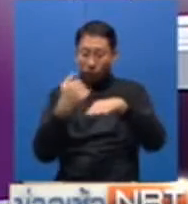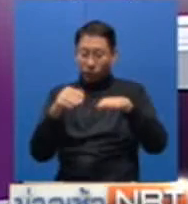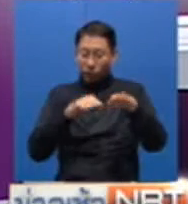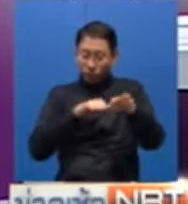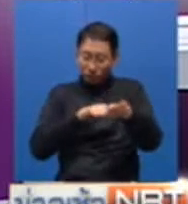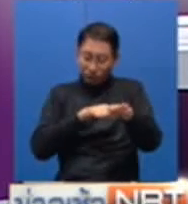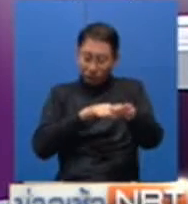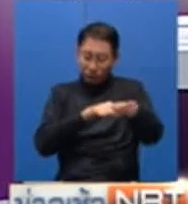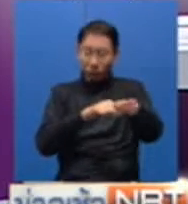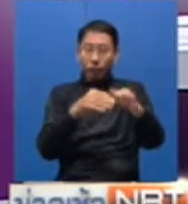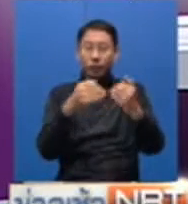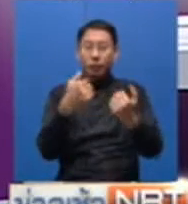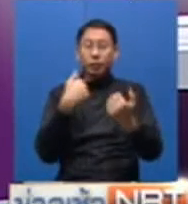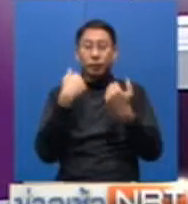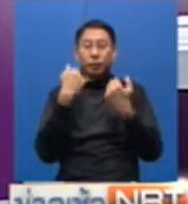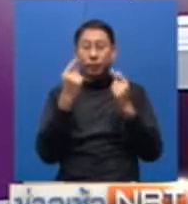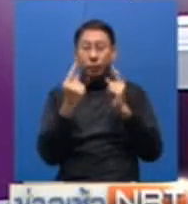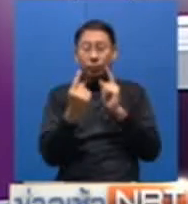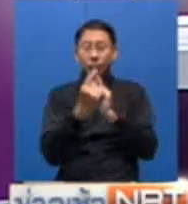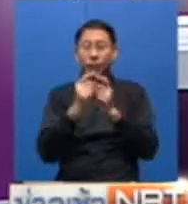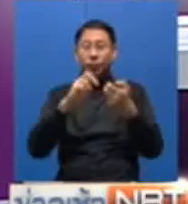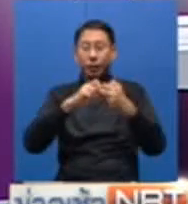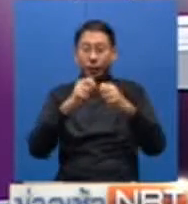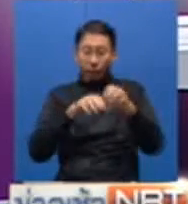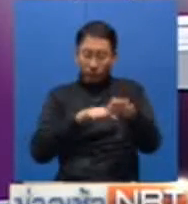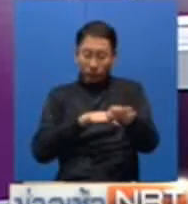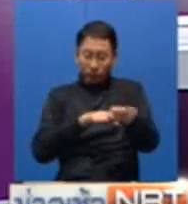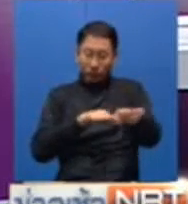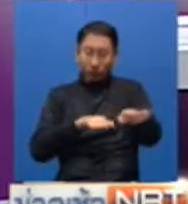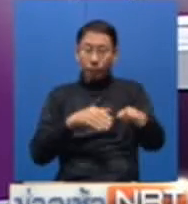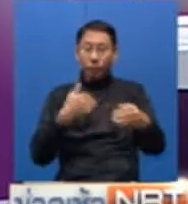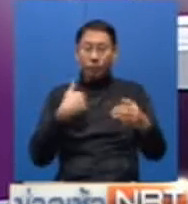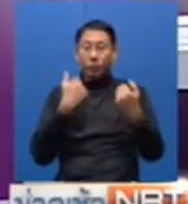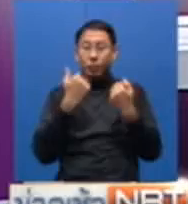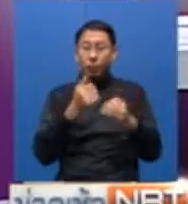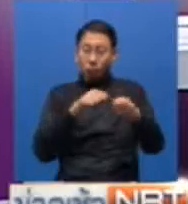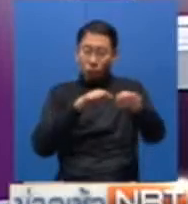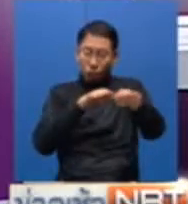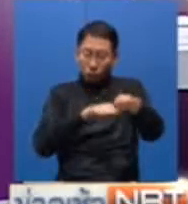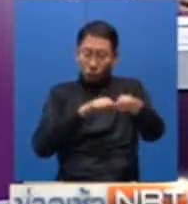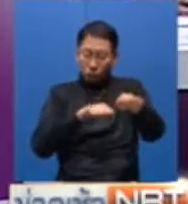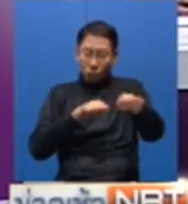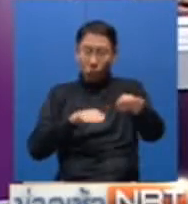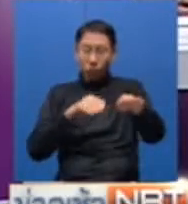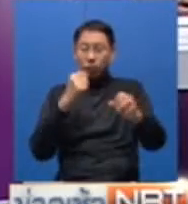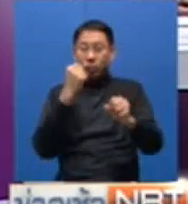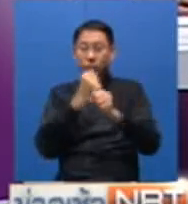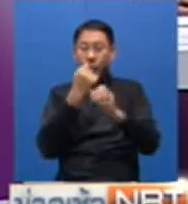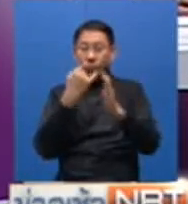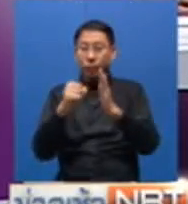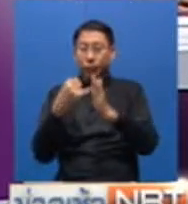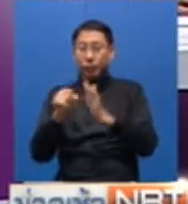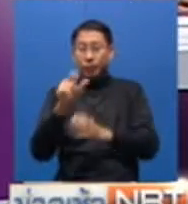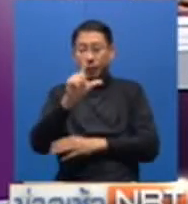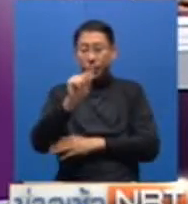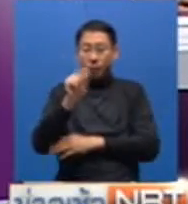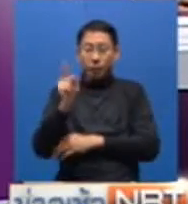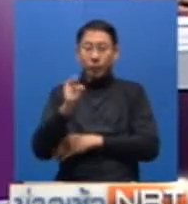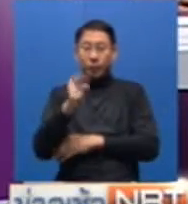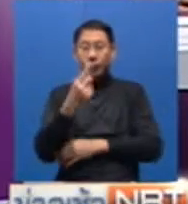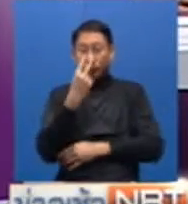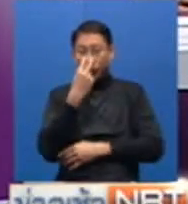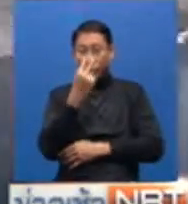ดด้วยนะคะหลังจากพบว่าปัญหาการจราจรติดขัดเนี่ยมาจากการจอดรถในที่ห้ามจอดถึง120ด้วยการติดตามได้จากรายงานค่ะ